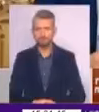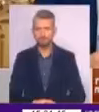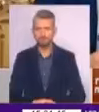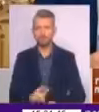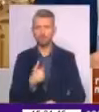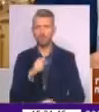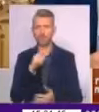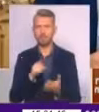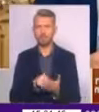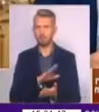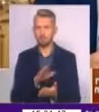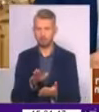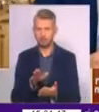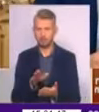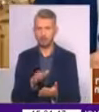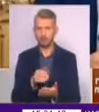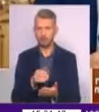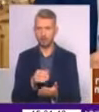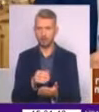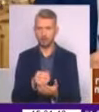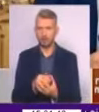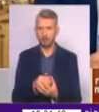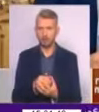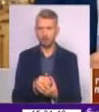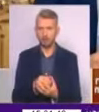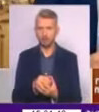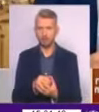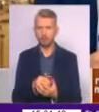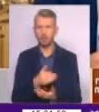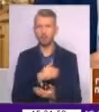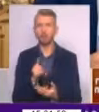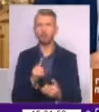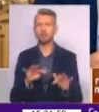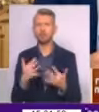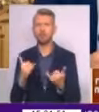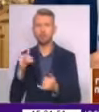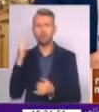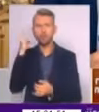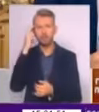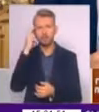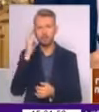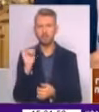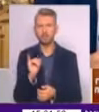У мене запитання до пана Кирпіка. Хочу знати думку, що відбувається зараз у Києві і